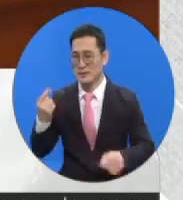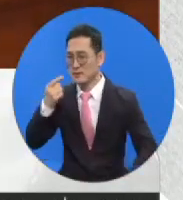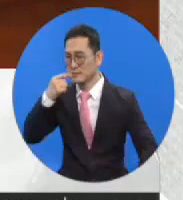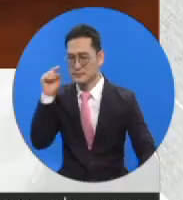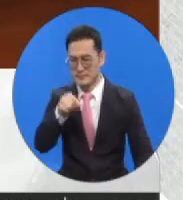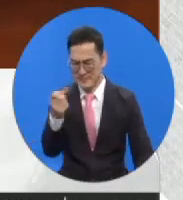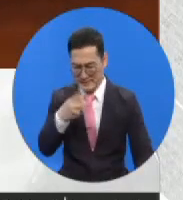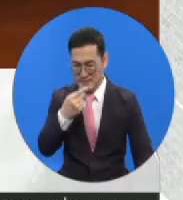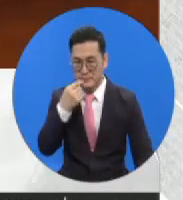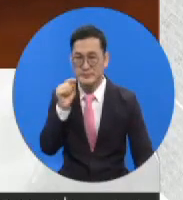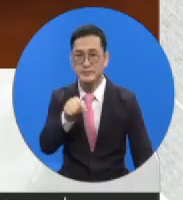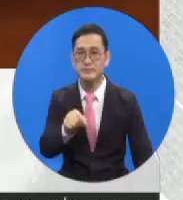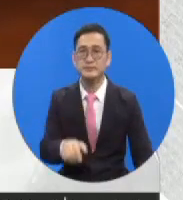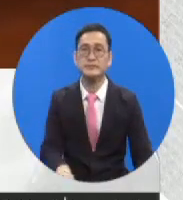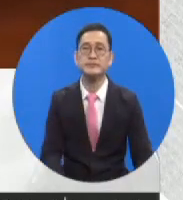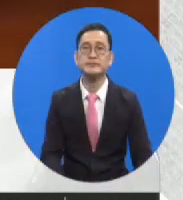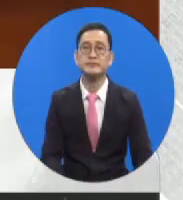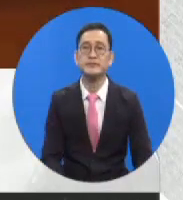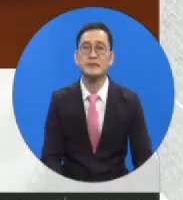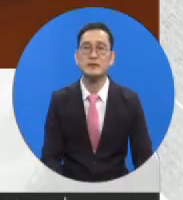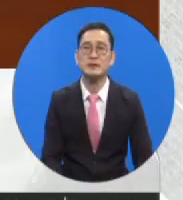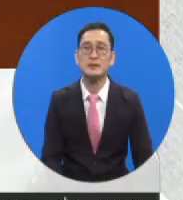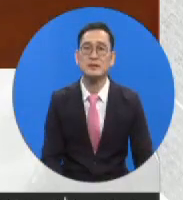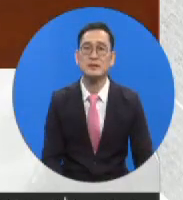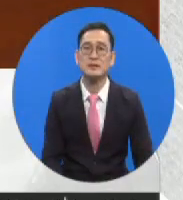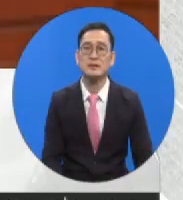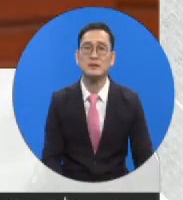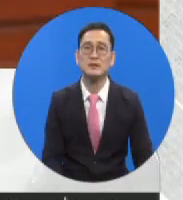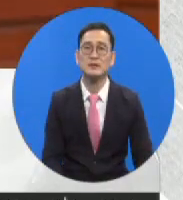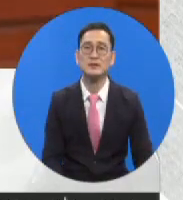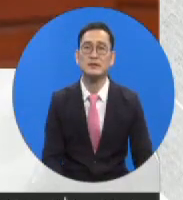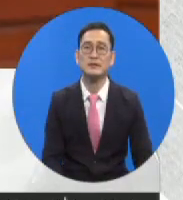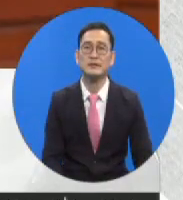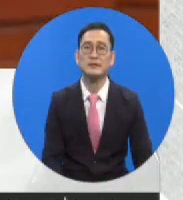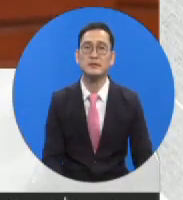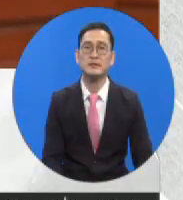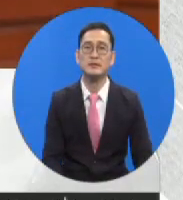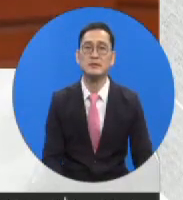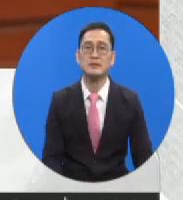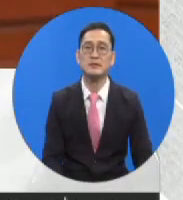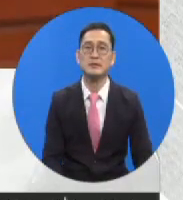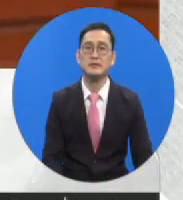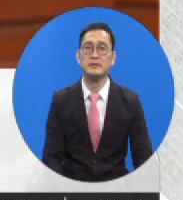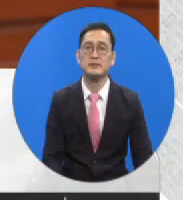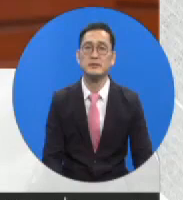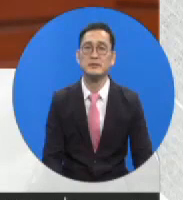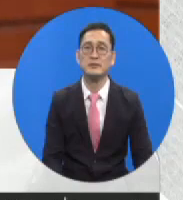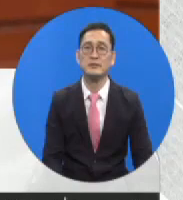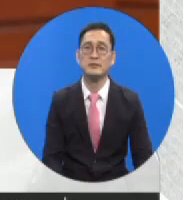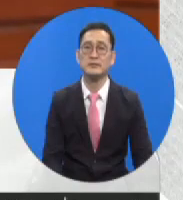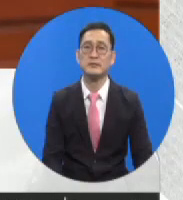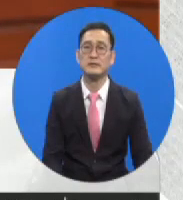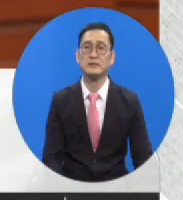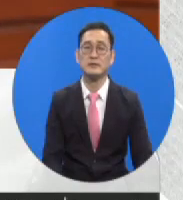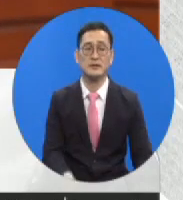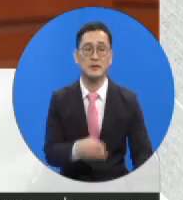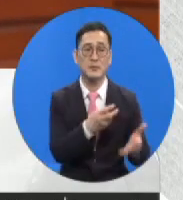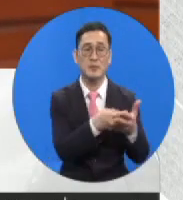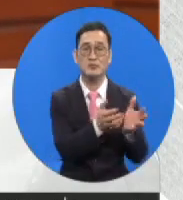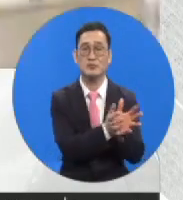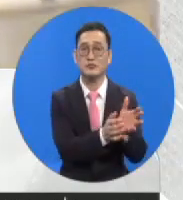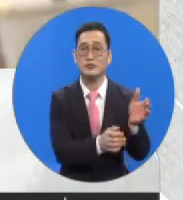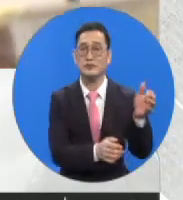강력하게 괜찮다라고 해가지고 그냥 불기소 그대로 가라라고 이것도 이제 말하자면 추 장관한테